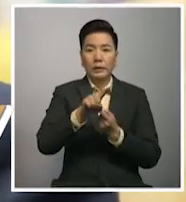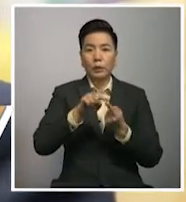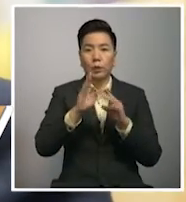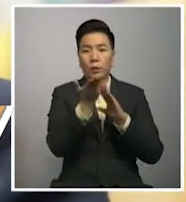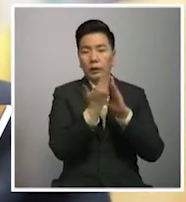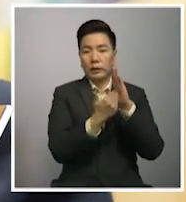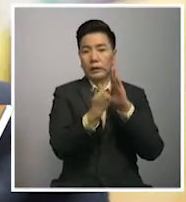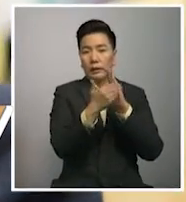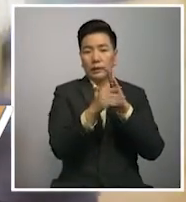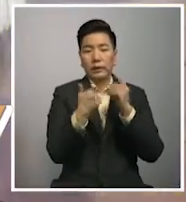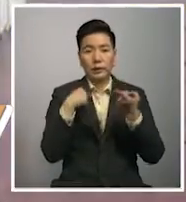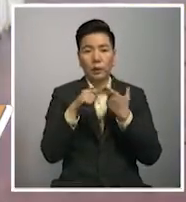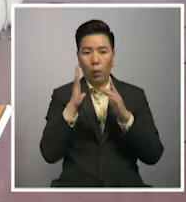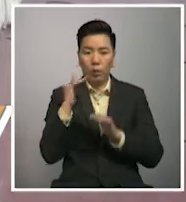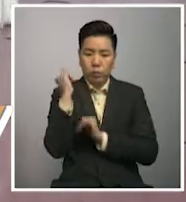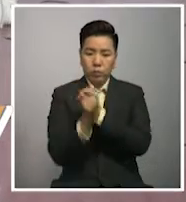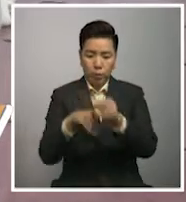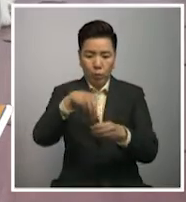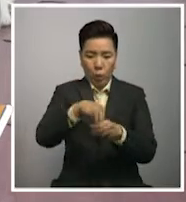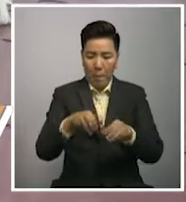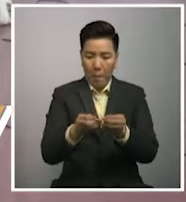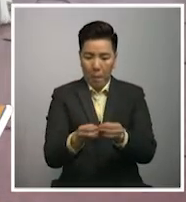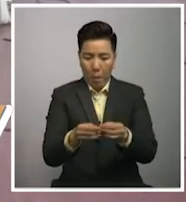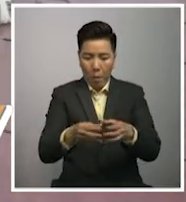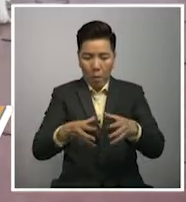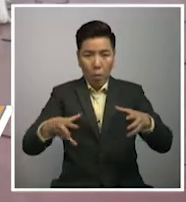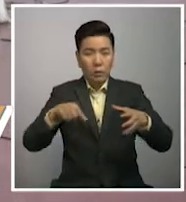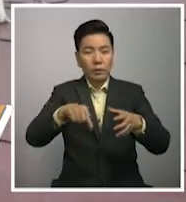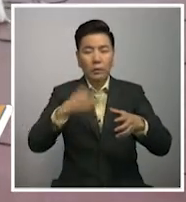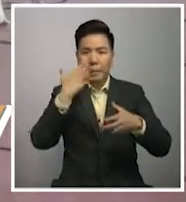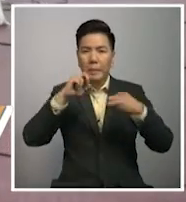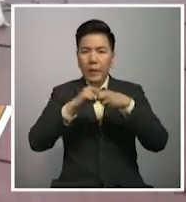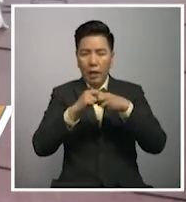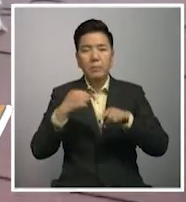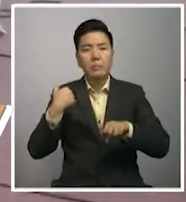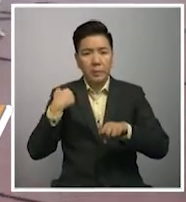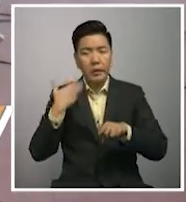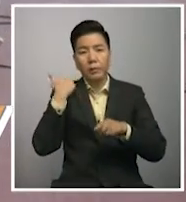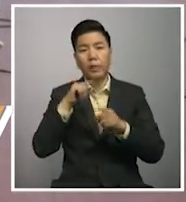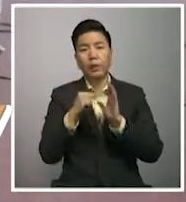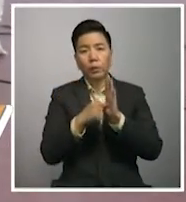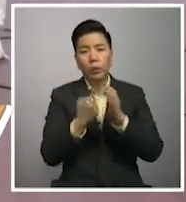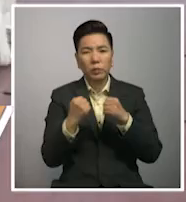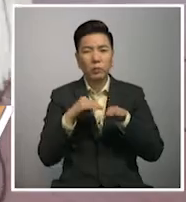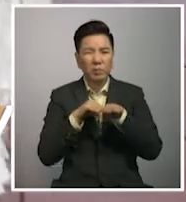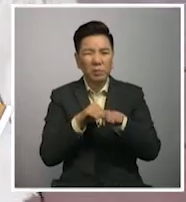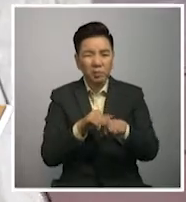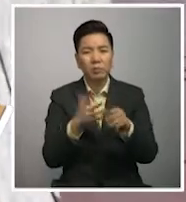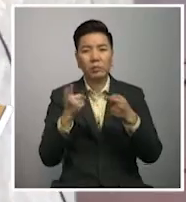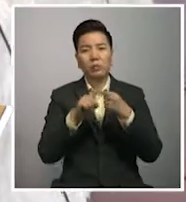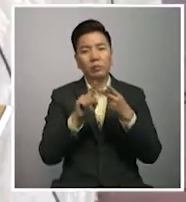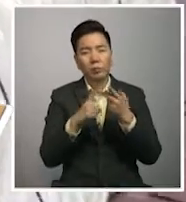สานจึงเป็นปัจจัยดึงดูดให้มีประชากรเพิ่มขึ้นทุกปีทำให้เกิดปัญหาภายในเมืองตามมาอาทิการจราจรหนาแน่น